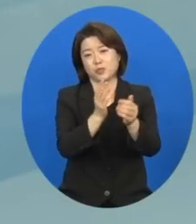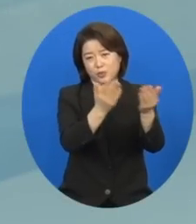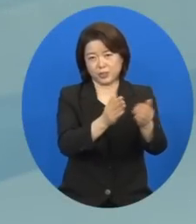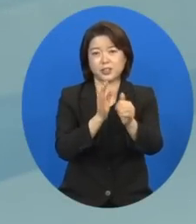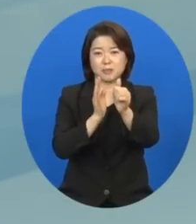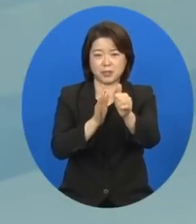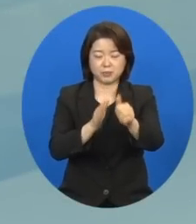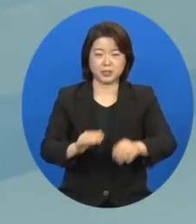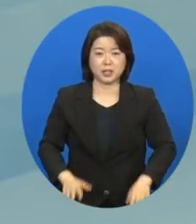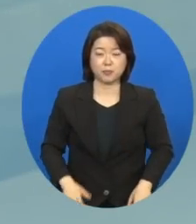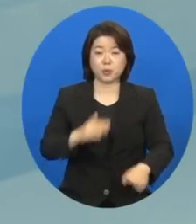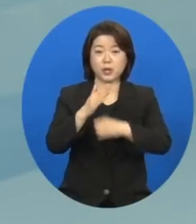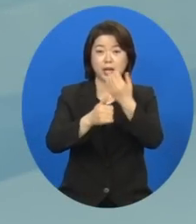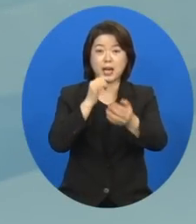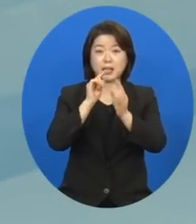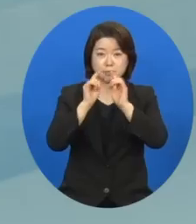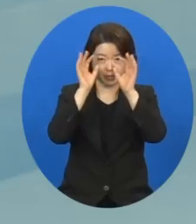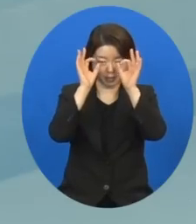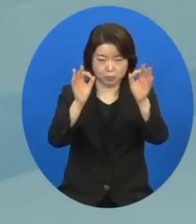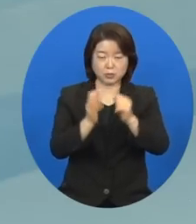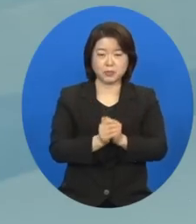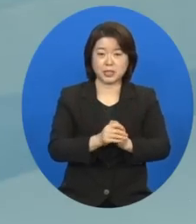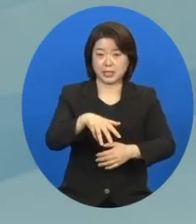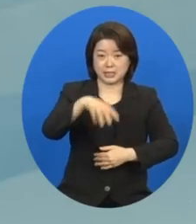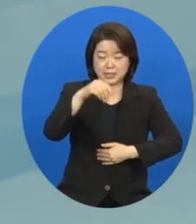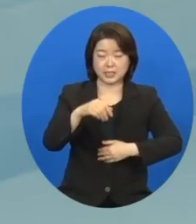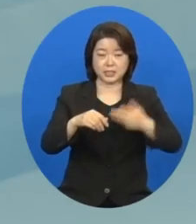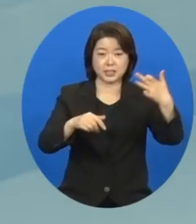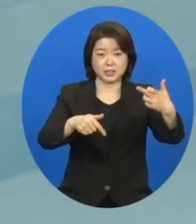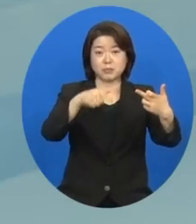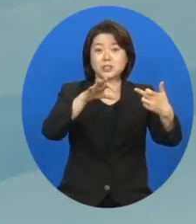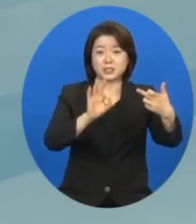오늘 주신 하나님의 말씀 우리 보도록 하겠습니다. 창세기 17장